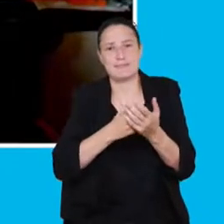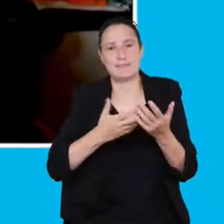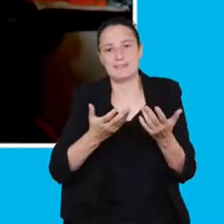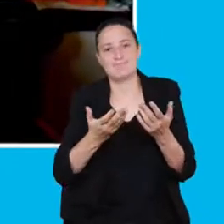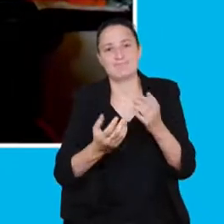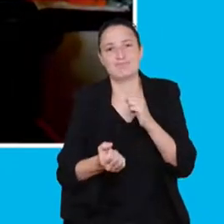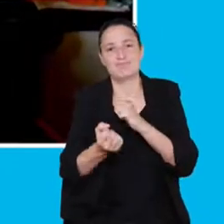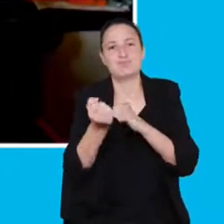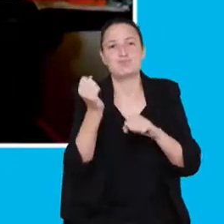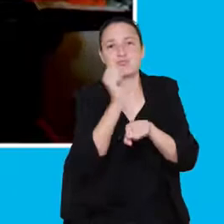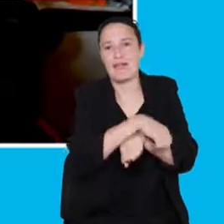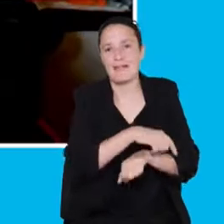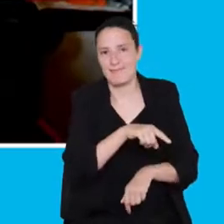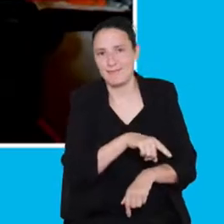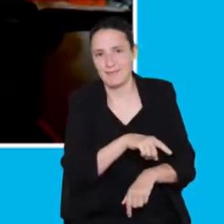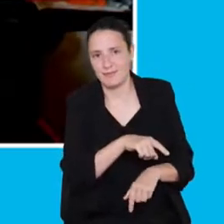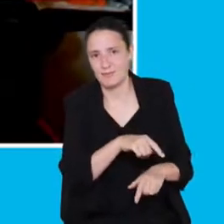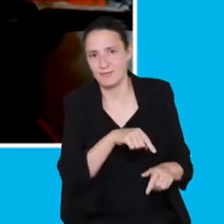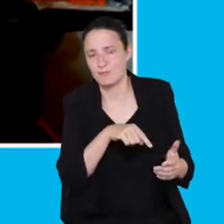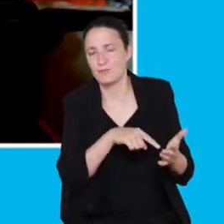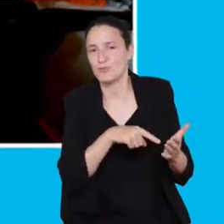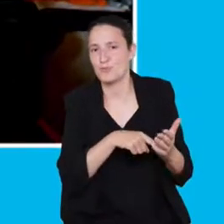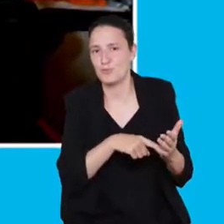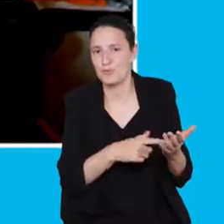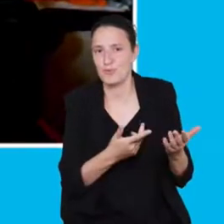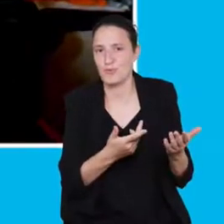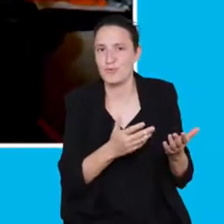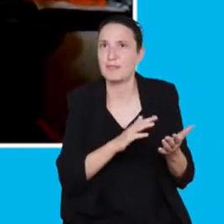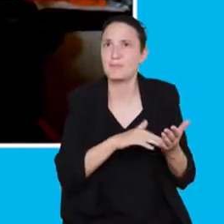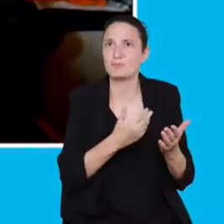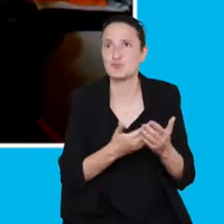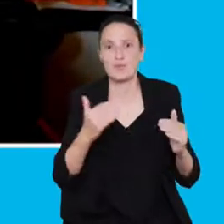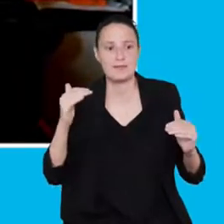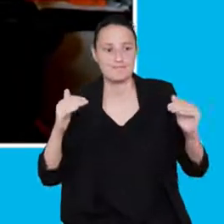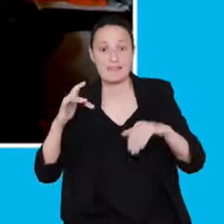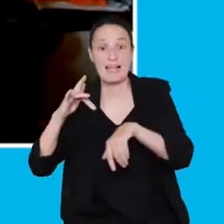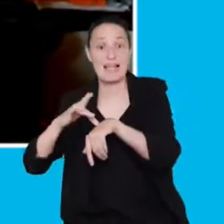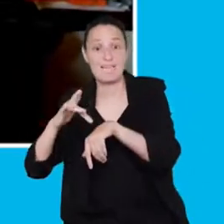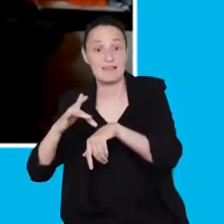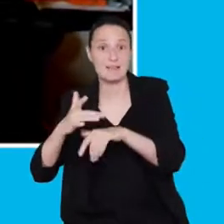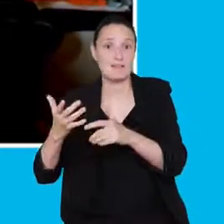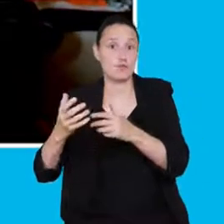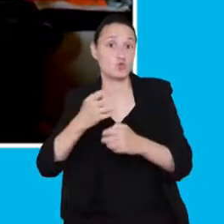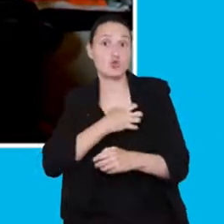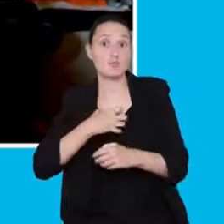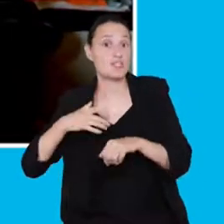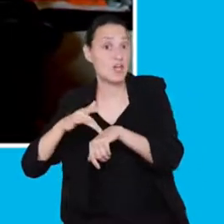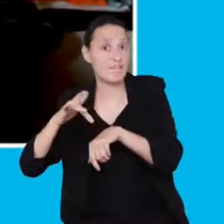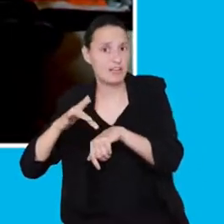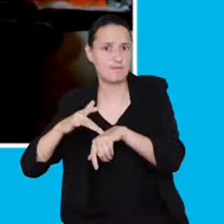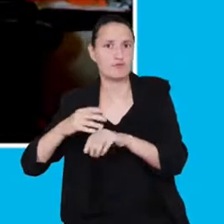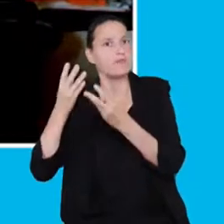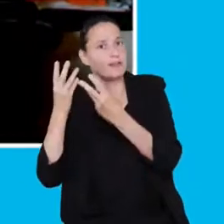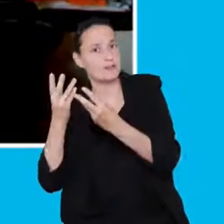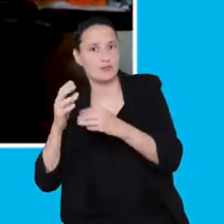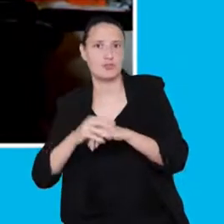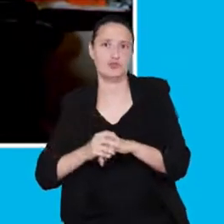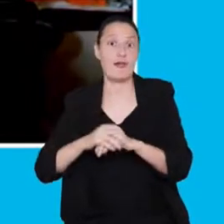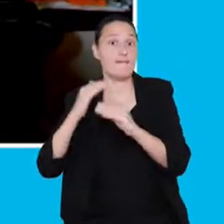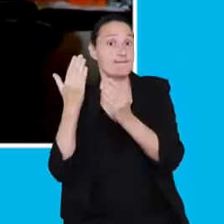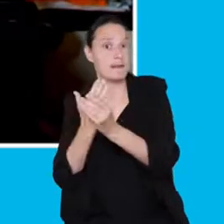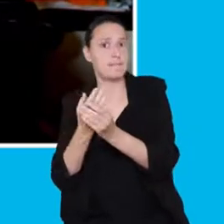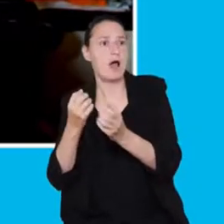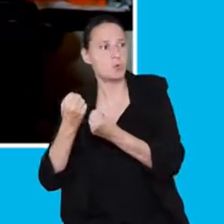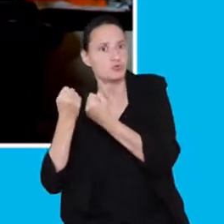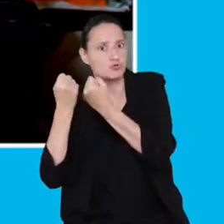nie powinno tak być, ale przegrywają w stosunku do efektywności gospodarczej, możliwości utrzymania firmy,